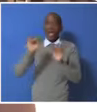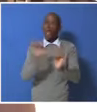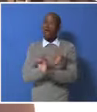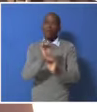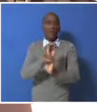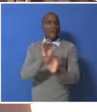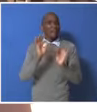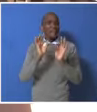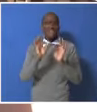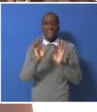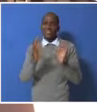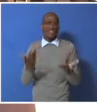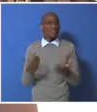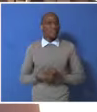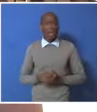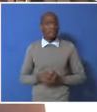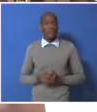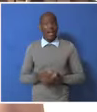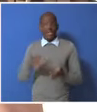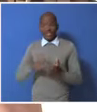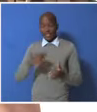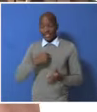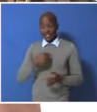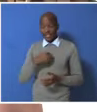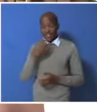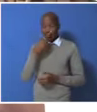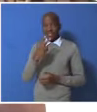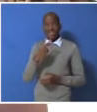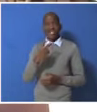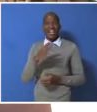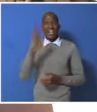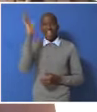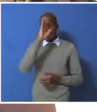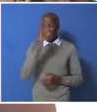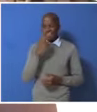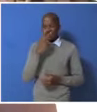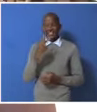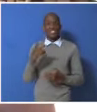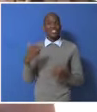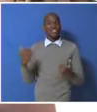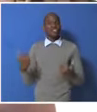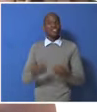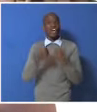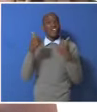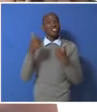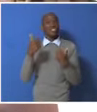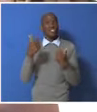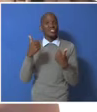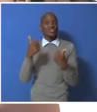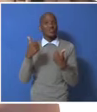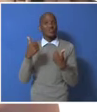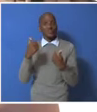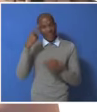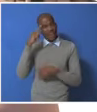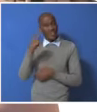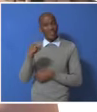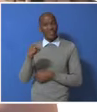re ke re bone ke a go nna nka bua ka itemogelo ya me ga ke sentle ke bone ape masosetsi a e leng gore kana gate